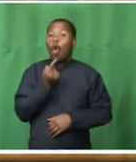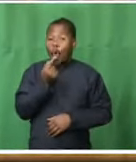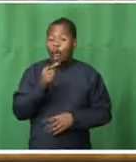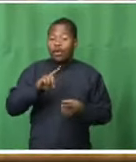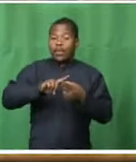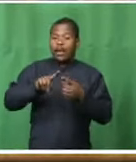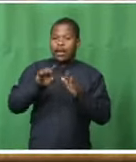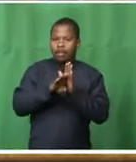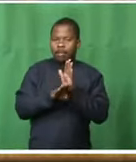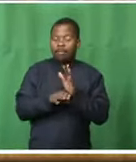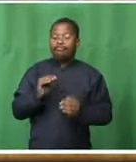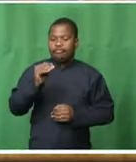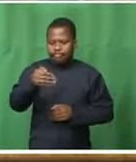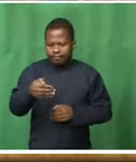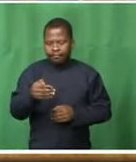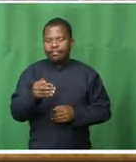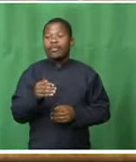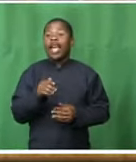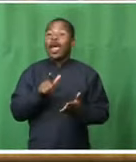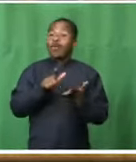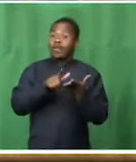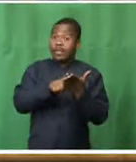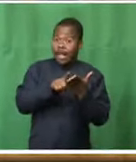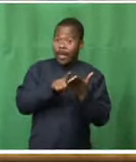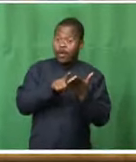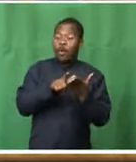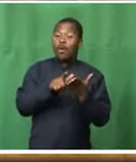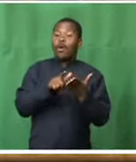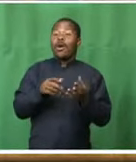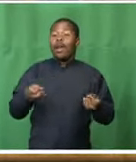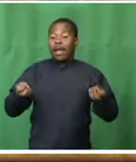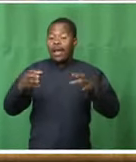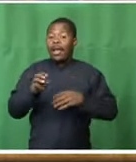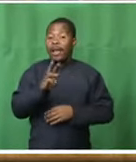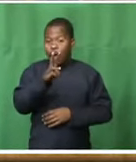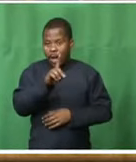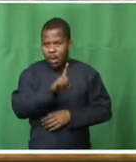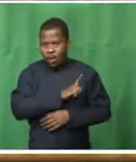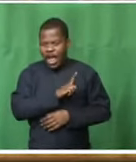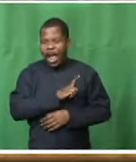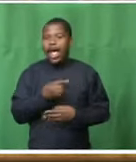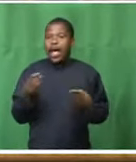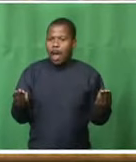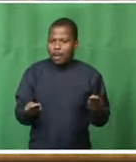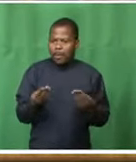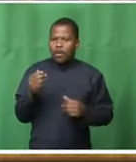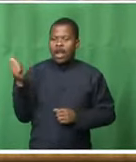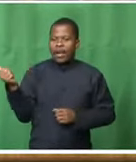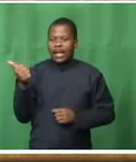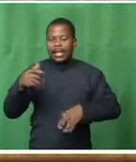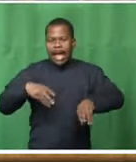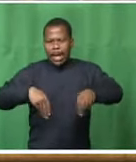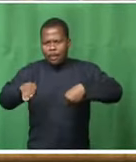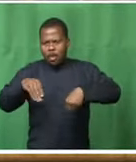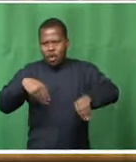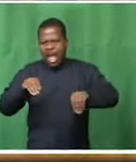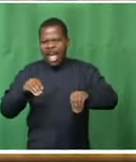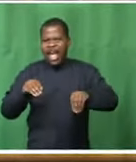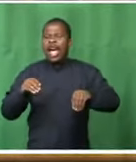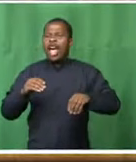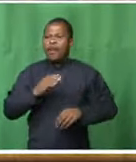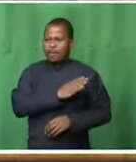umthetho wokuhlawulisa abalandzeli labangadiphathi kahle nakusachubeka imidlalo uma kwendekile umlandzeli walahlwa